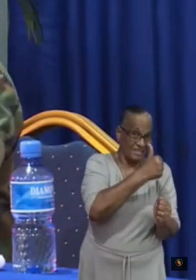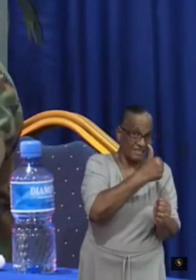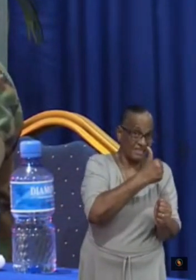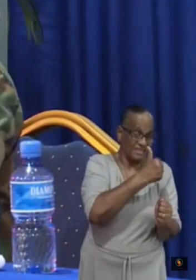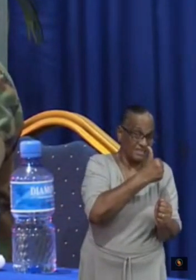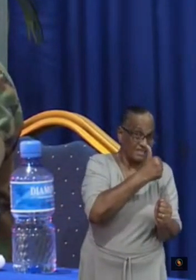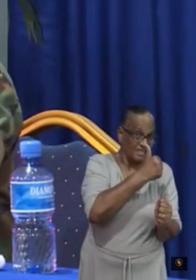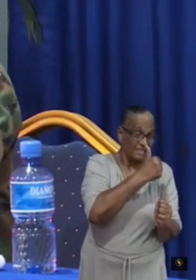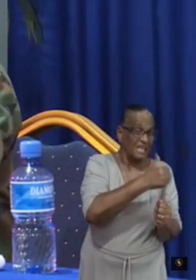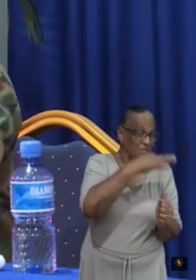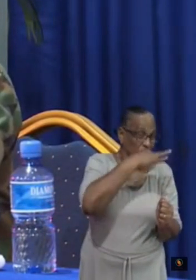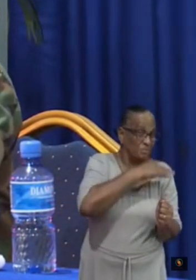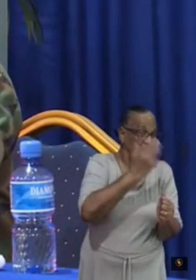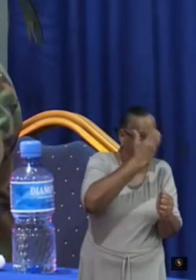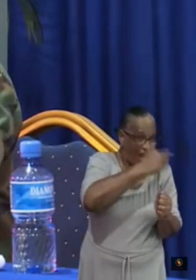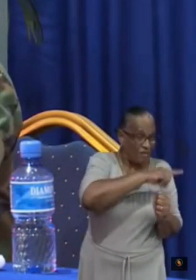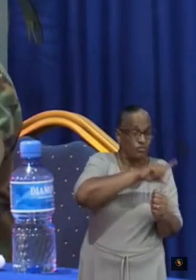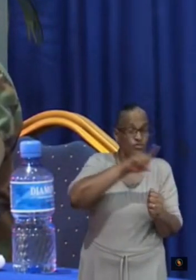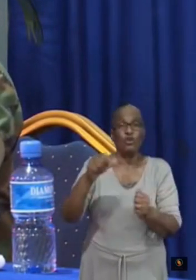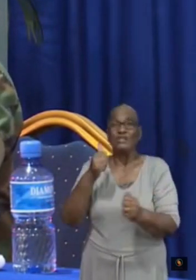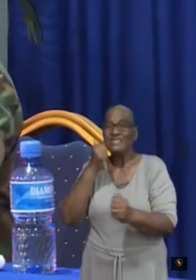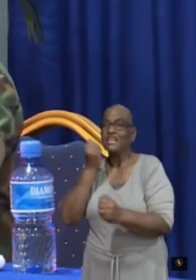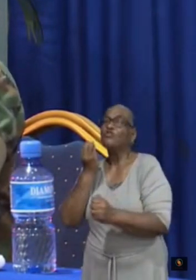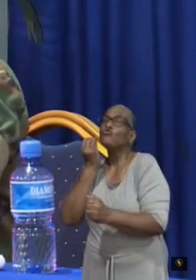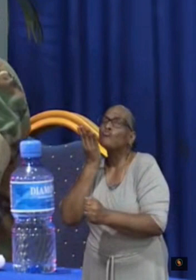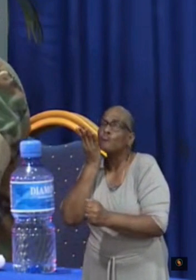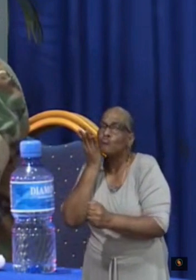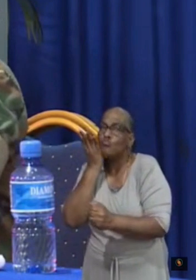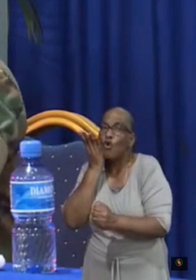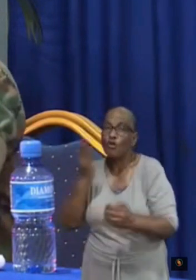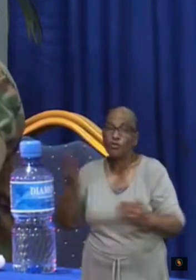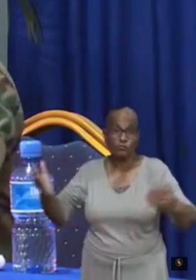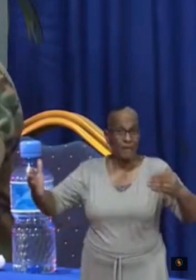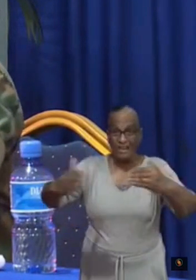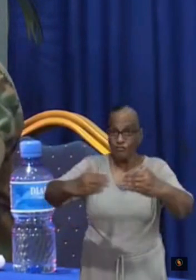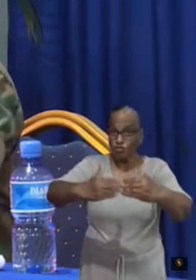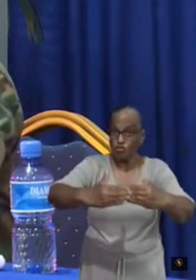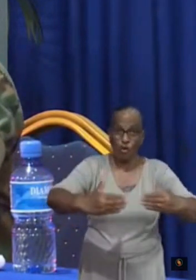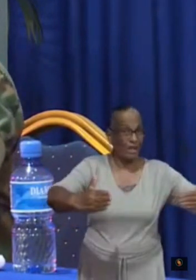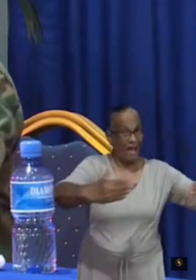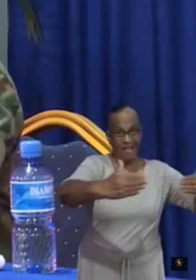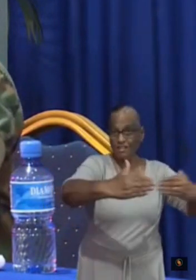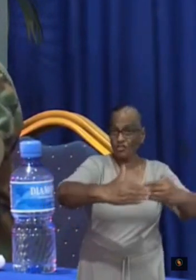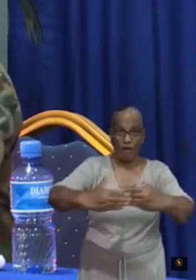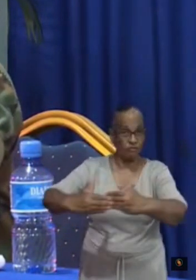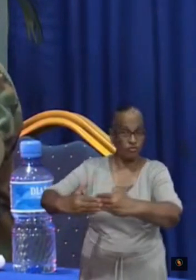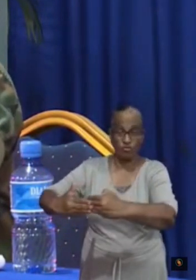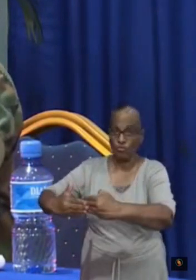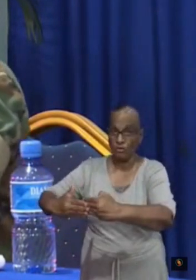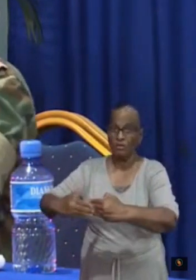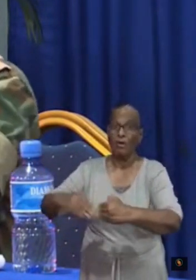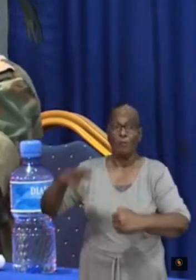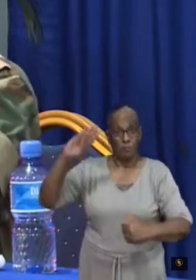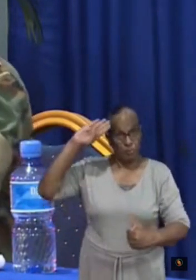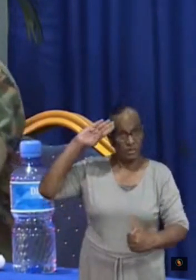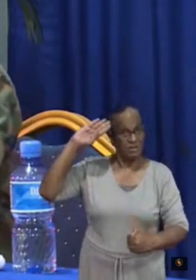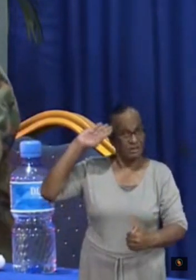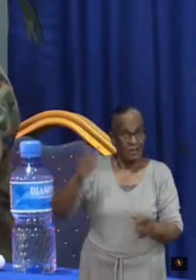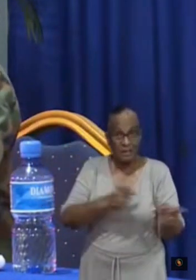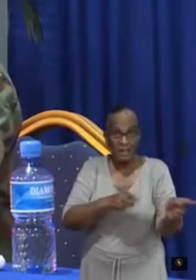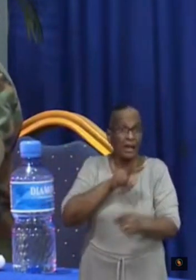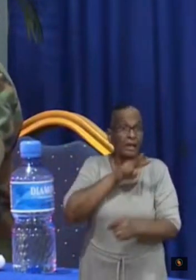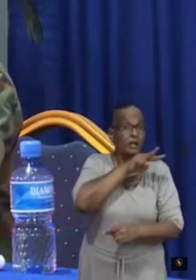6 uur in de ochtend. En dus daar hebben we dus gewoon de patrouille van het leger en de politie om erop toe te zien dat dus